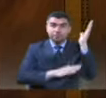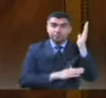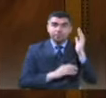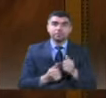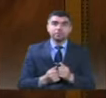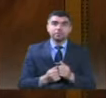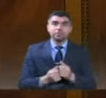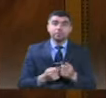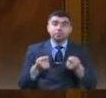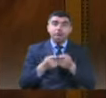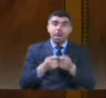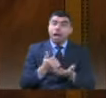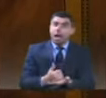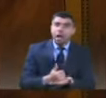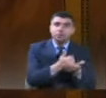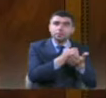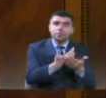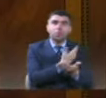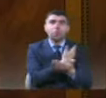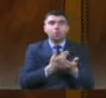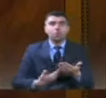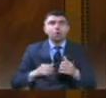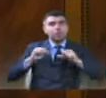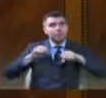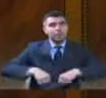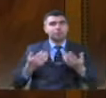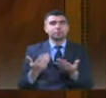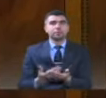راها كتساعد الحكومة باش تاخذ القرار،